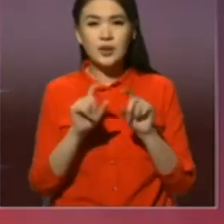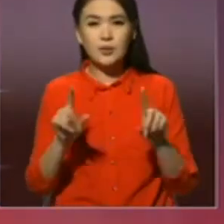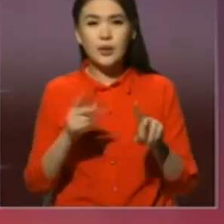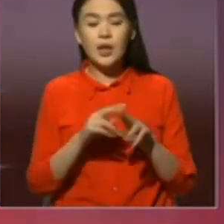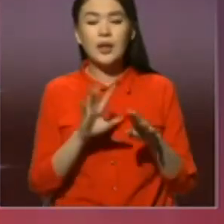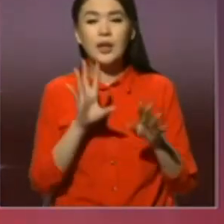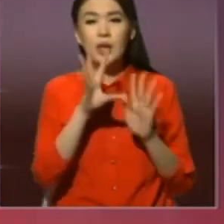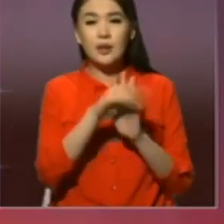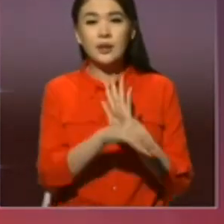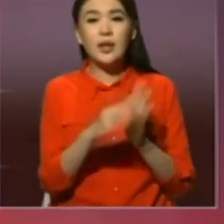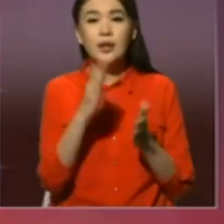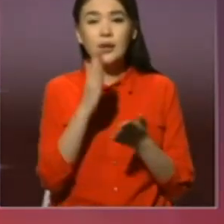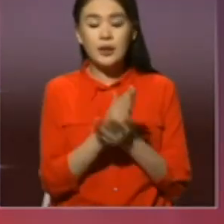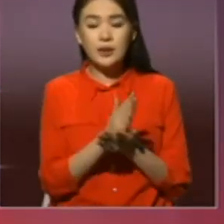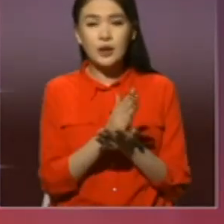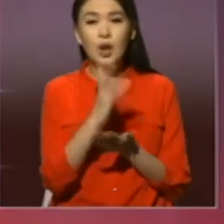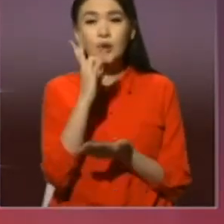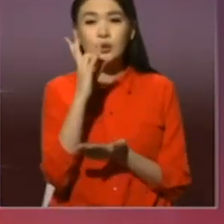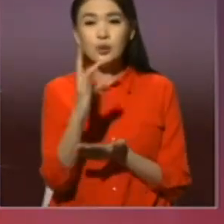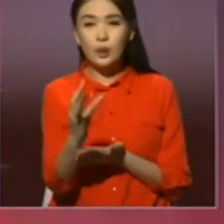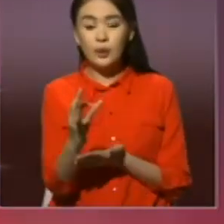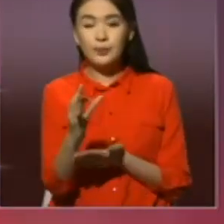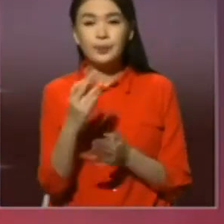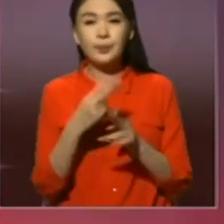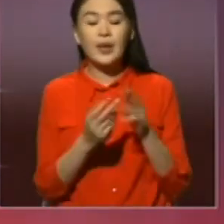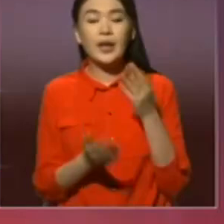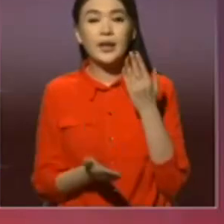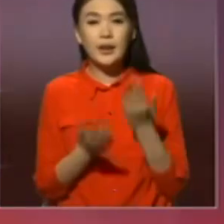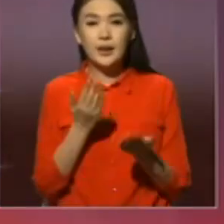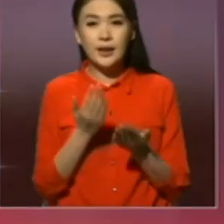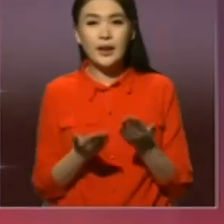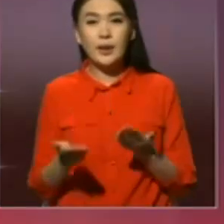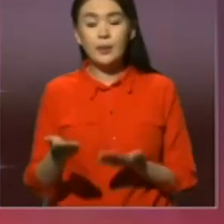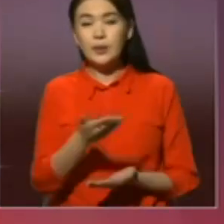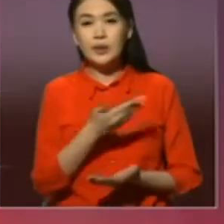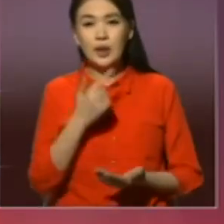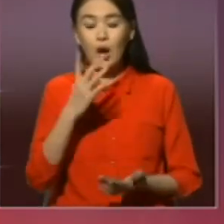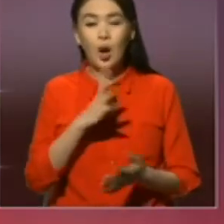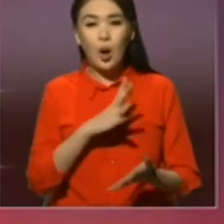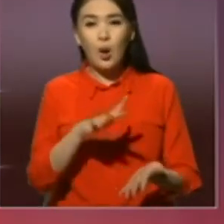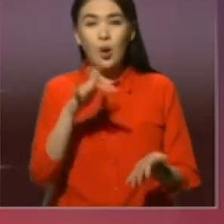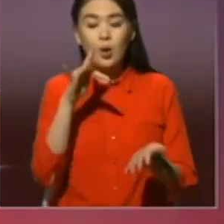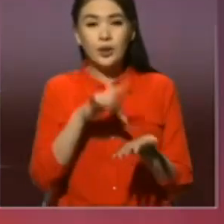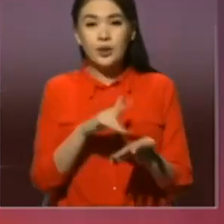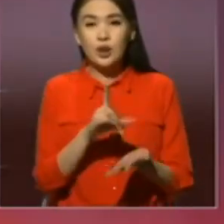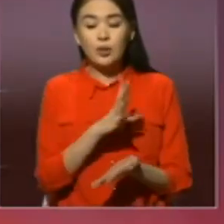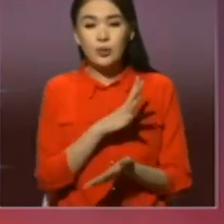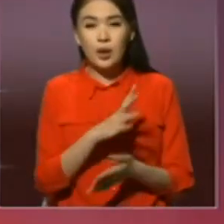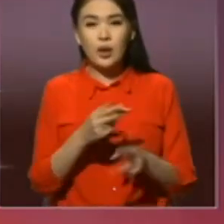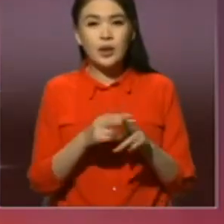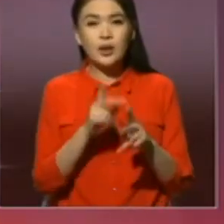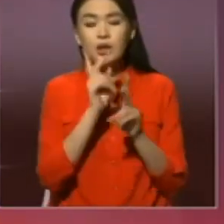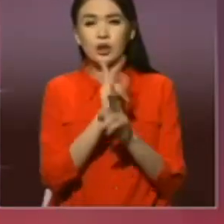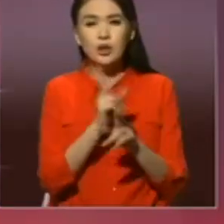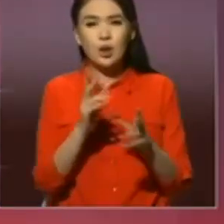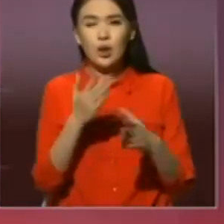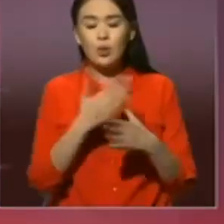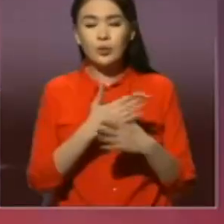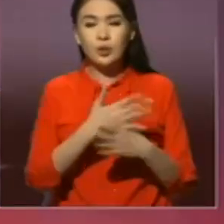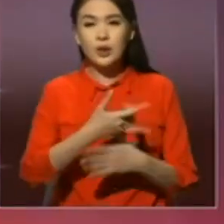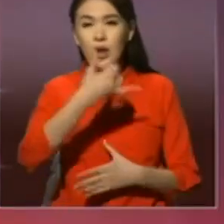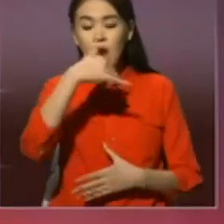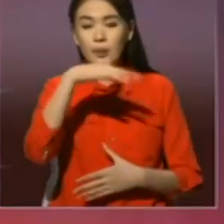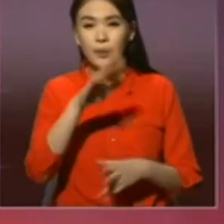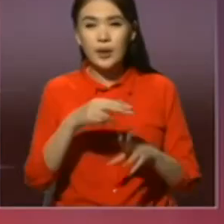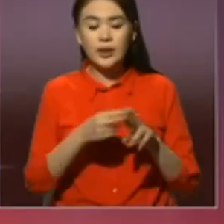енгізілген. Дегенмен, егер де біз айтып тұрған орта болмаса, ешқандай әдістеме көмектесе алмайды.